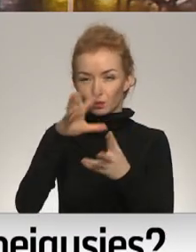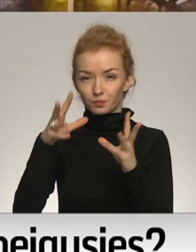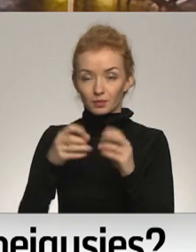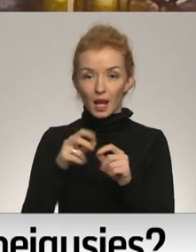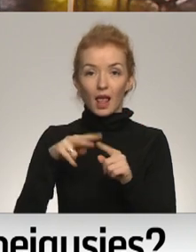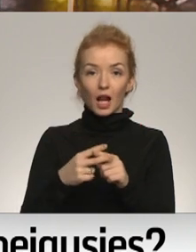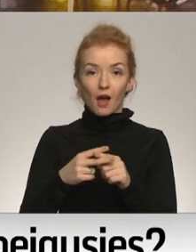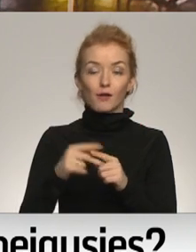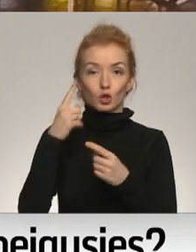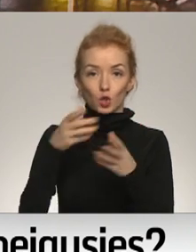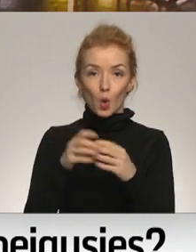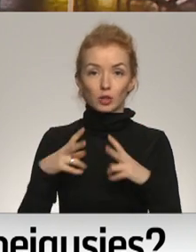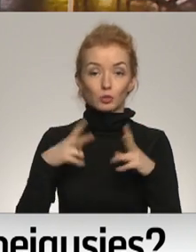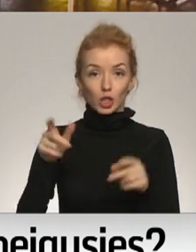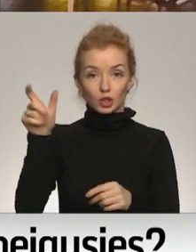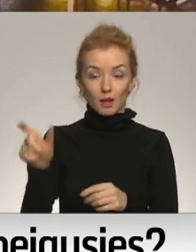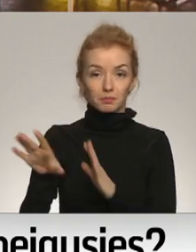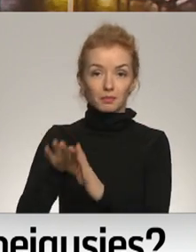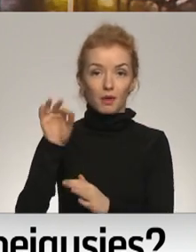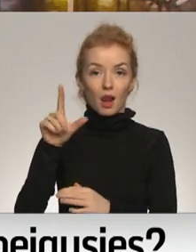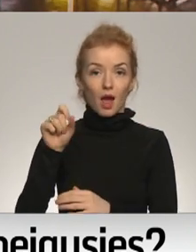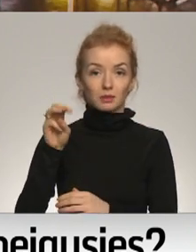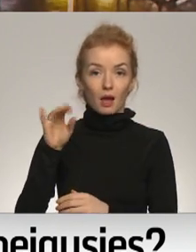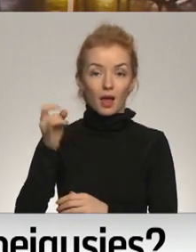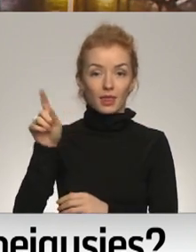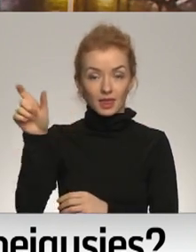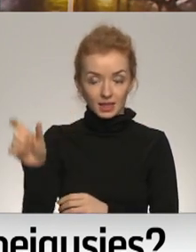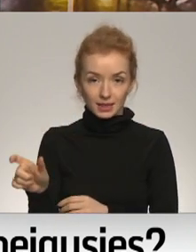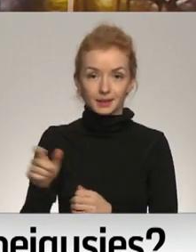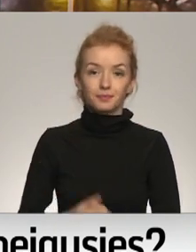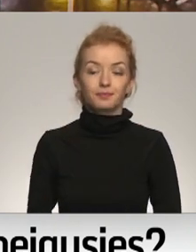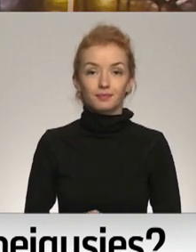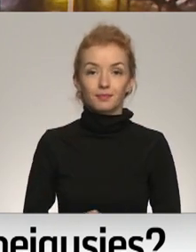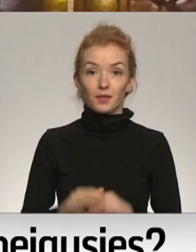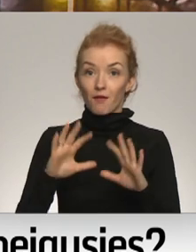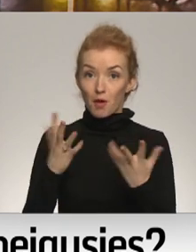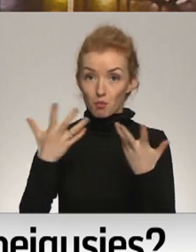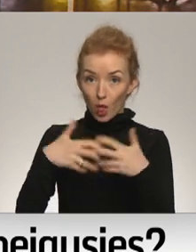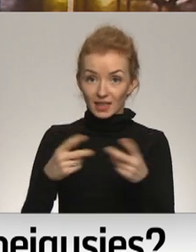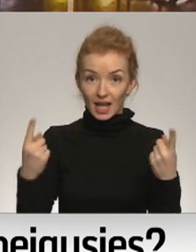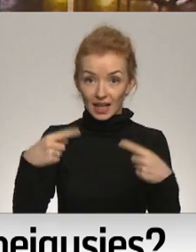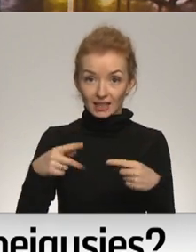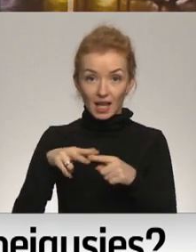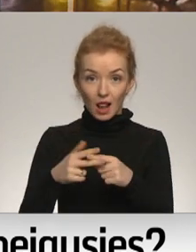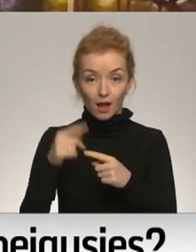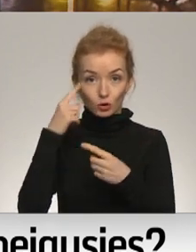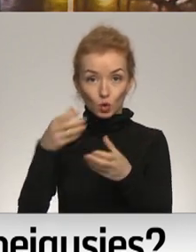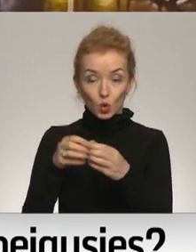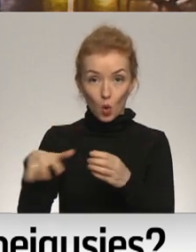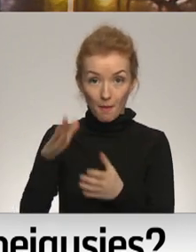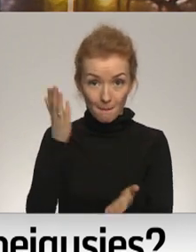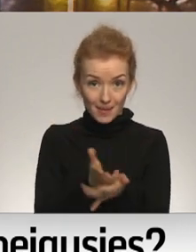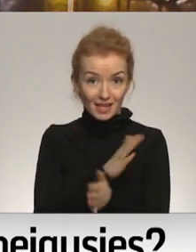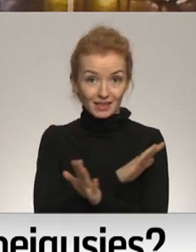novada domas priekšsēdētāju ievēlēts Madars Lasmanis no partijas Latvijas attīstībai. Vai politiskā krīze Jelgavas novada domē ar to